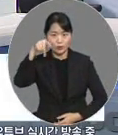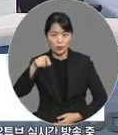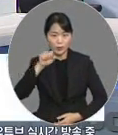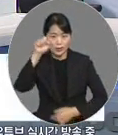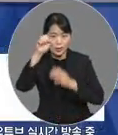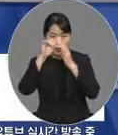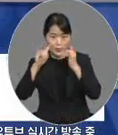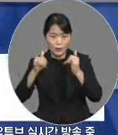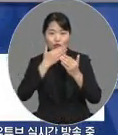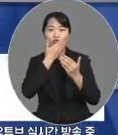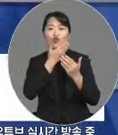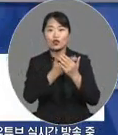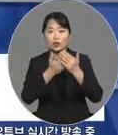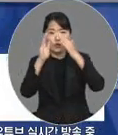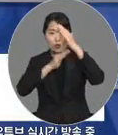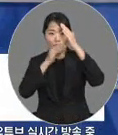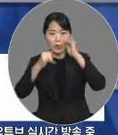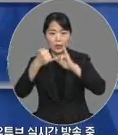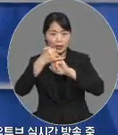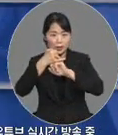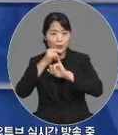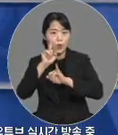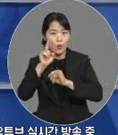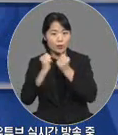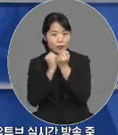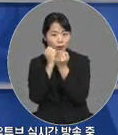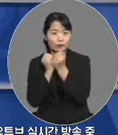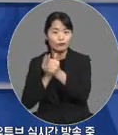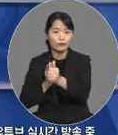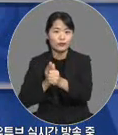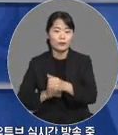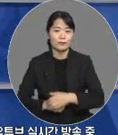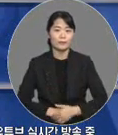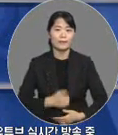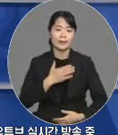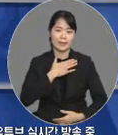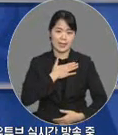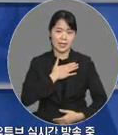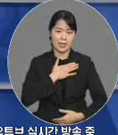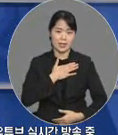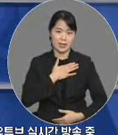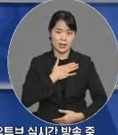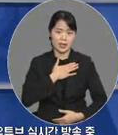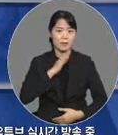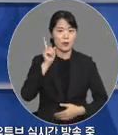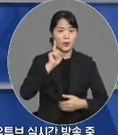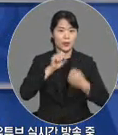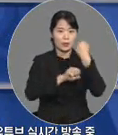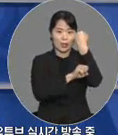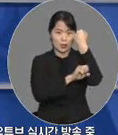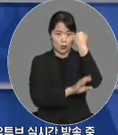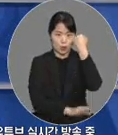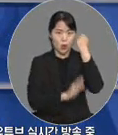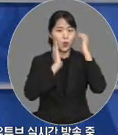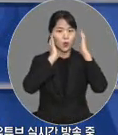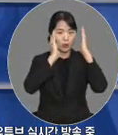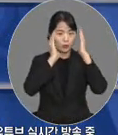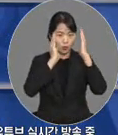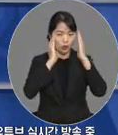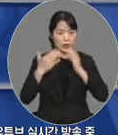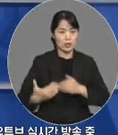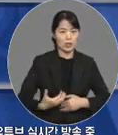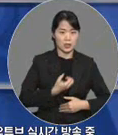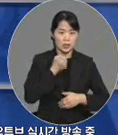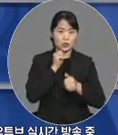들어볼까요? 저의 대표적인 공약은 기초학력을 확실하게 보상해주겠다는 이름하여